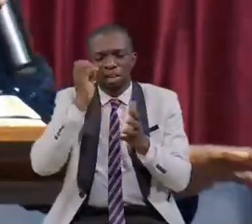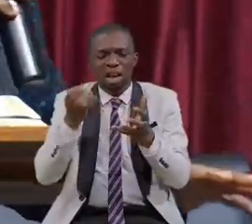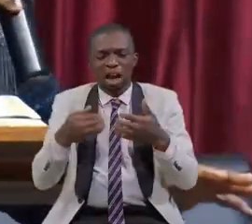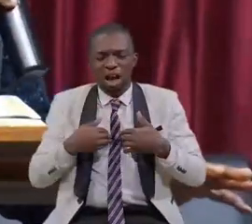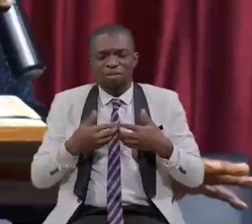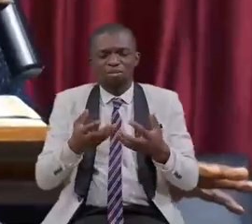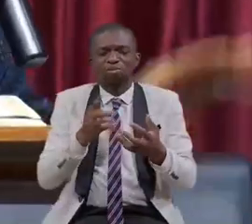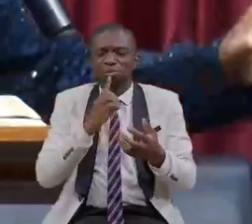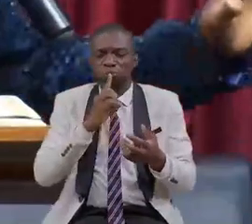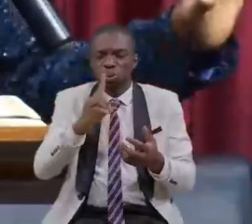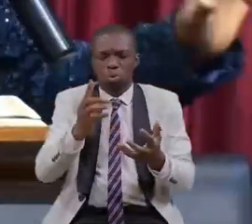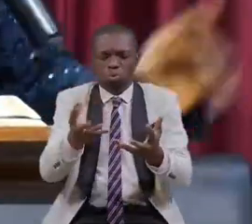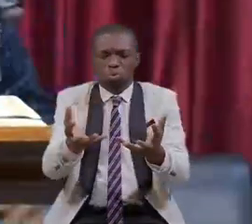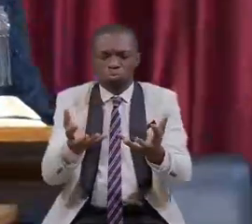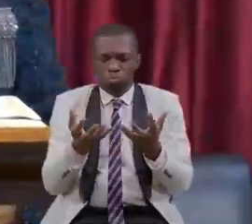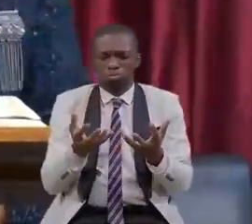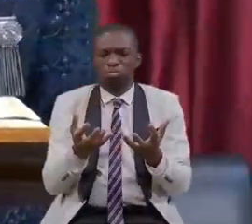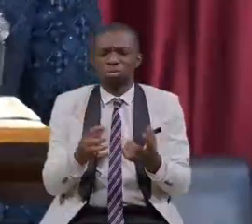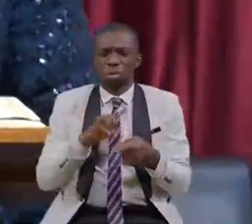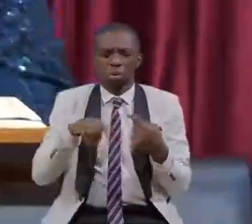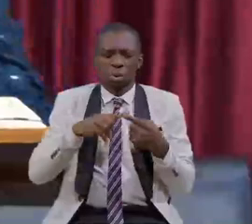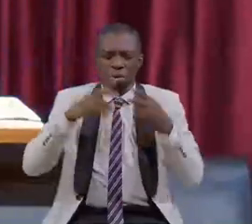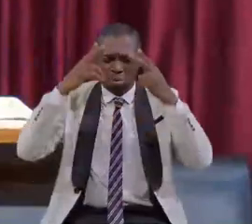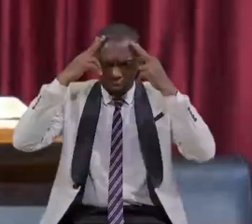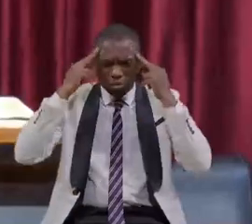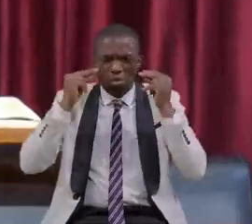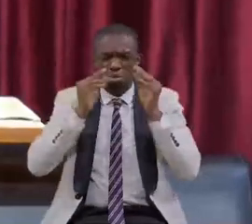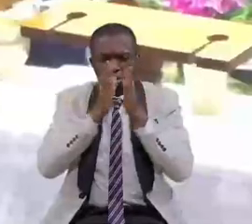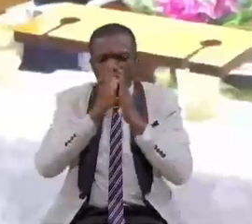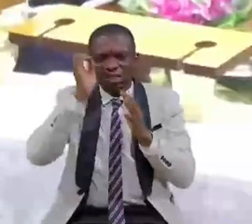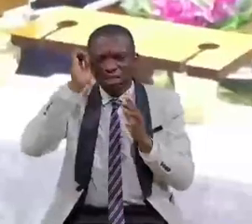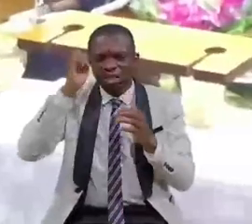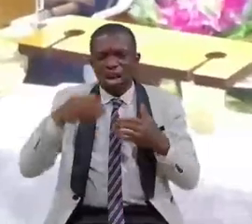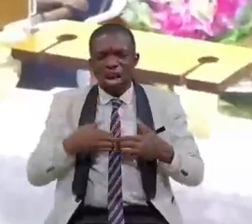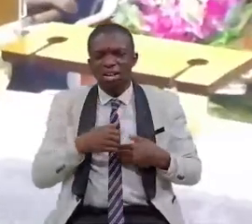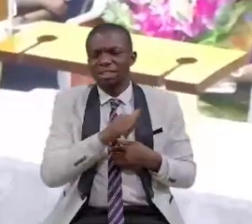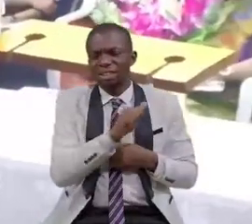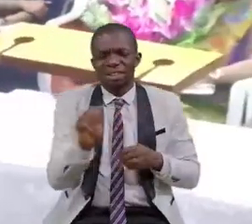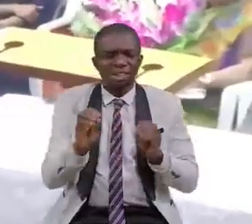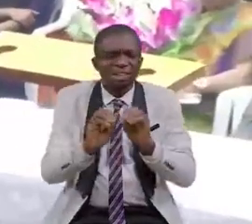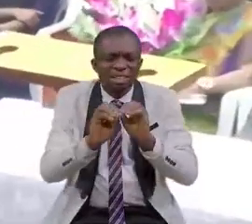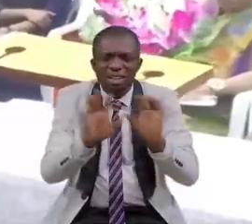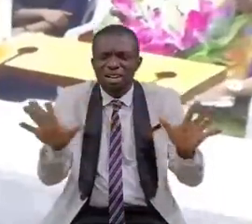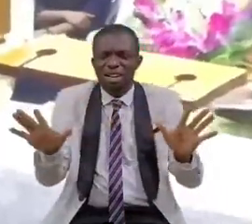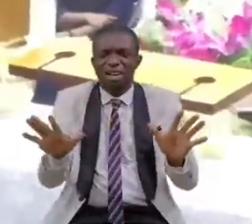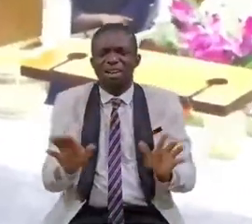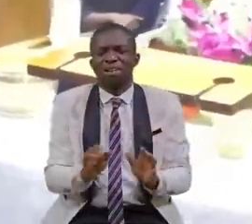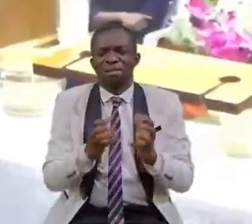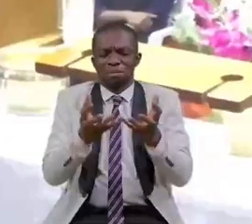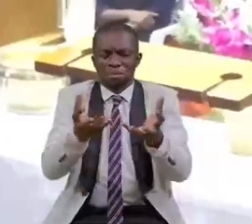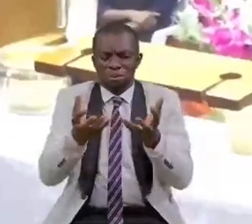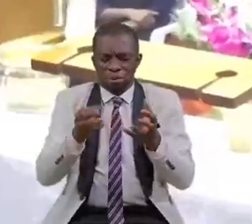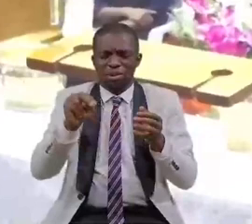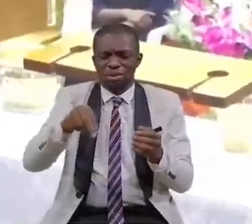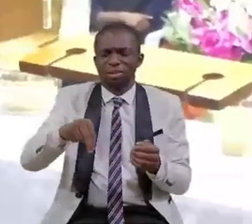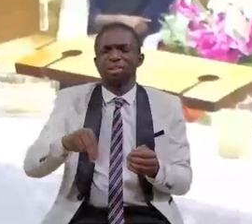prié, il a une requête définie. Lorsque David a prié, il